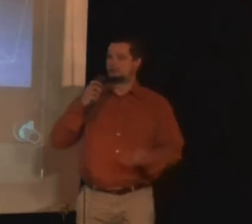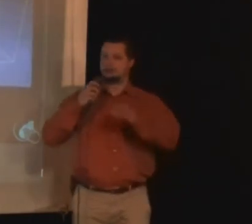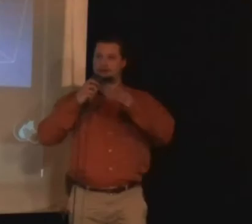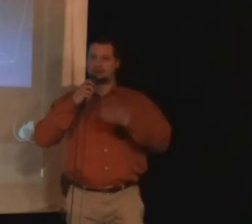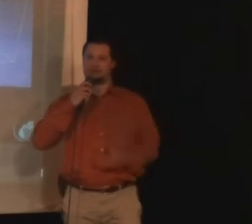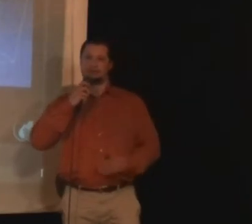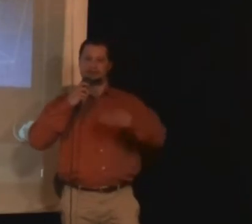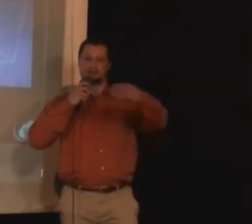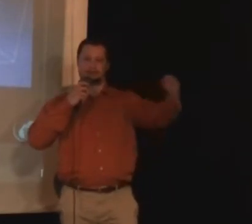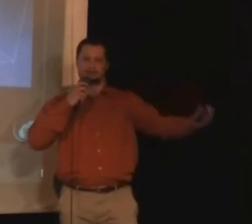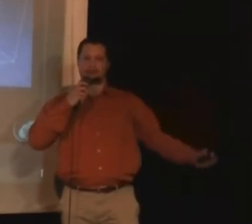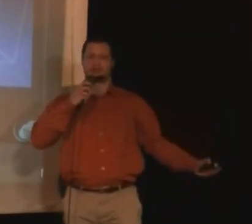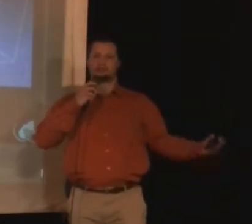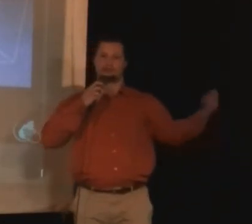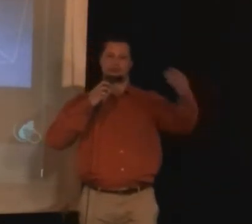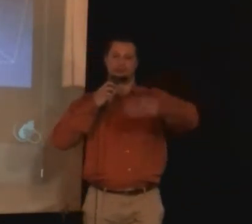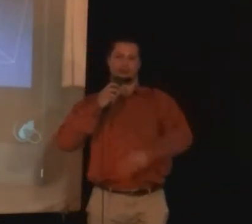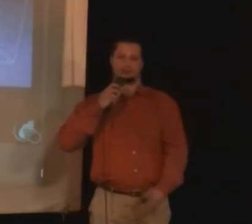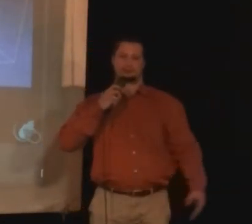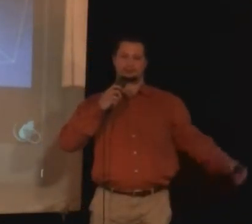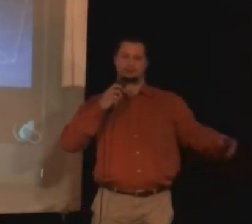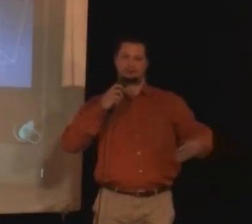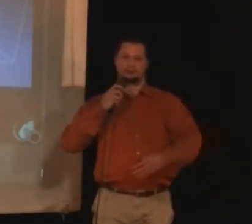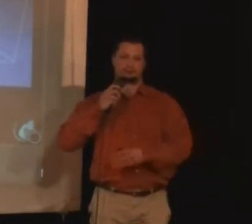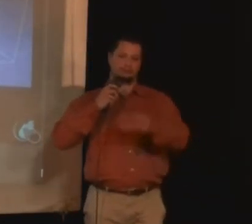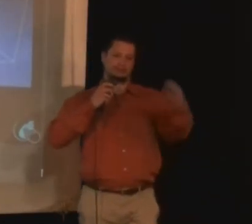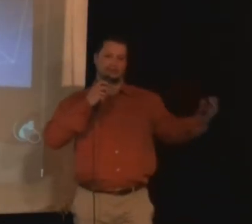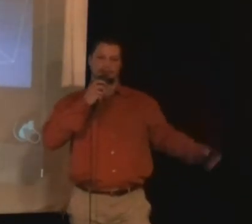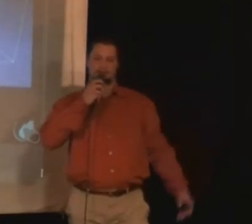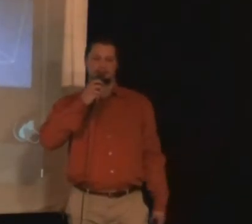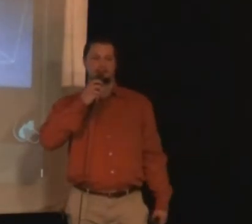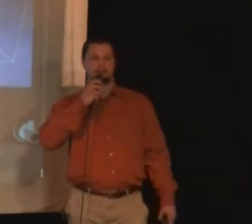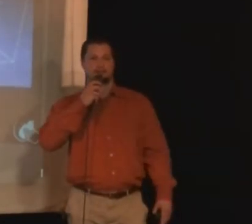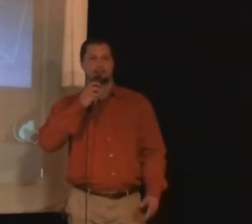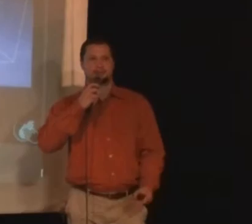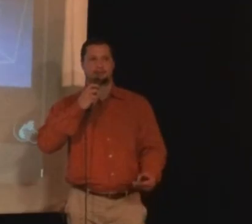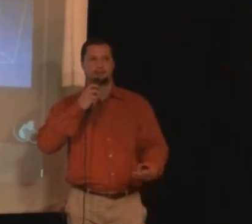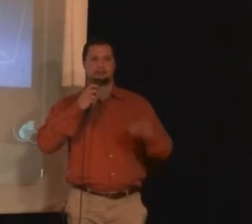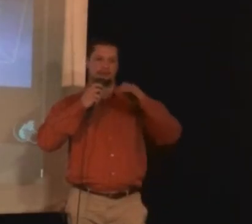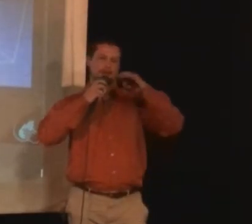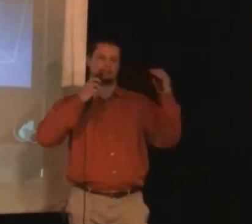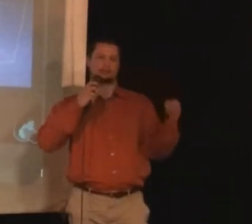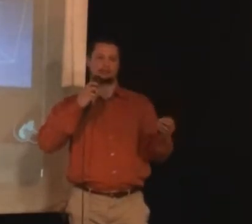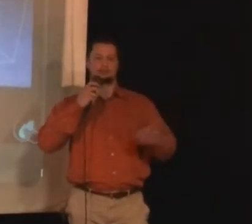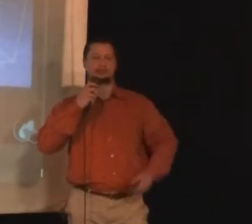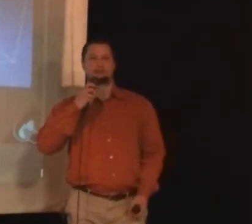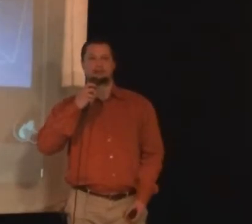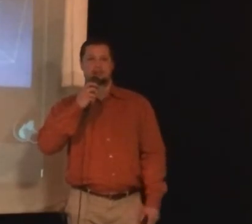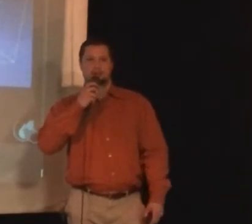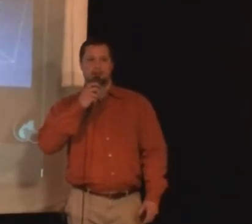mondjuk meglepő, hogyha valaki nem találkozott vele, de mondjuk az amerikai jelnyelvet Észak-Amerikában viszont Kanadáig elég egységesen használják.